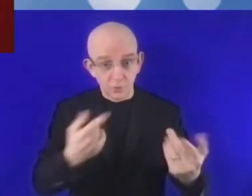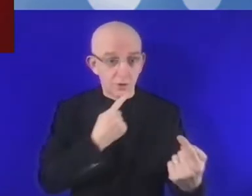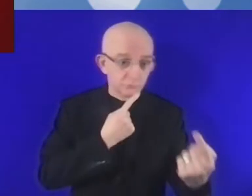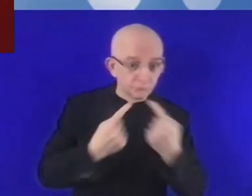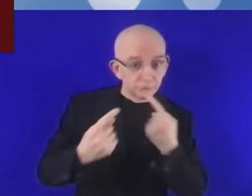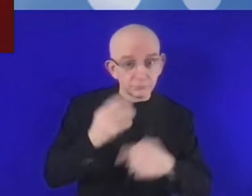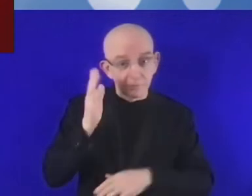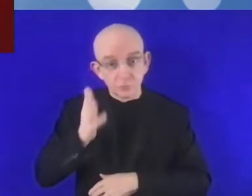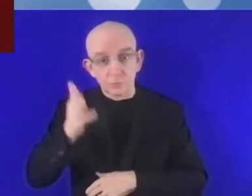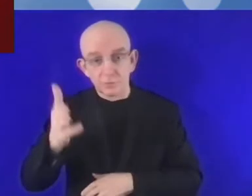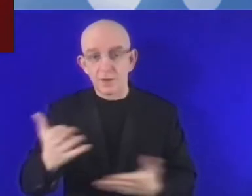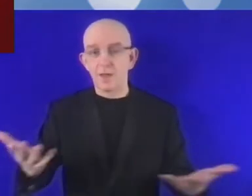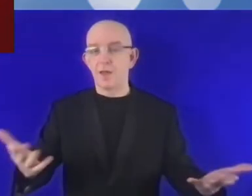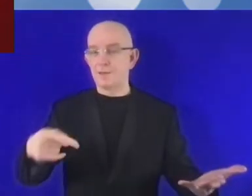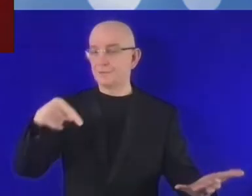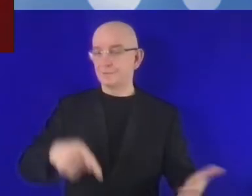مجال نقاش